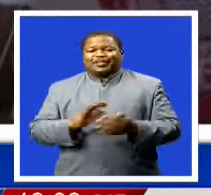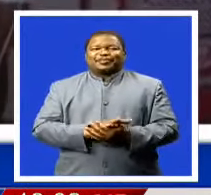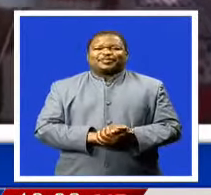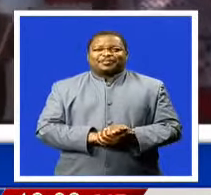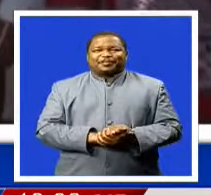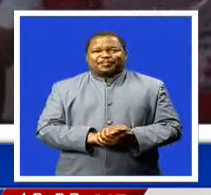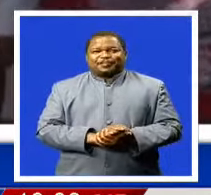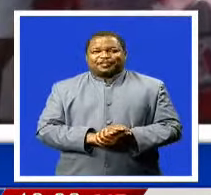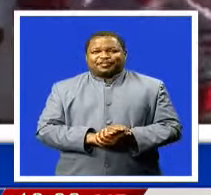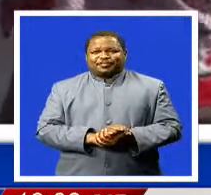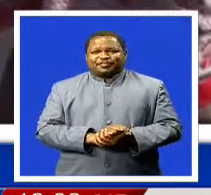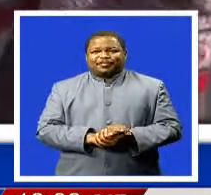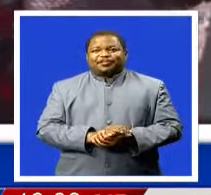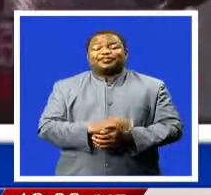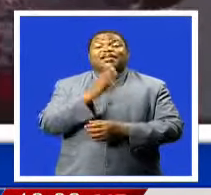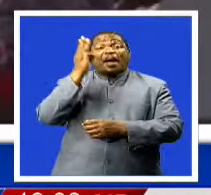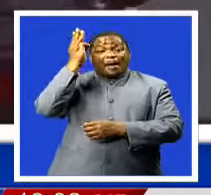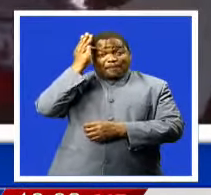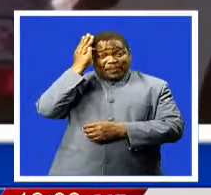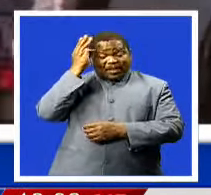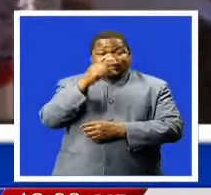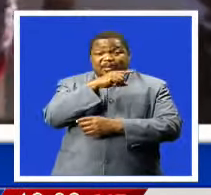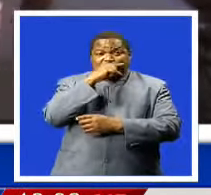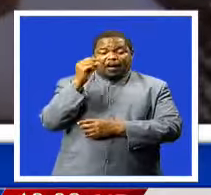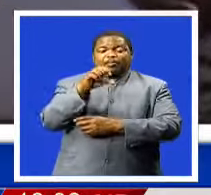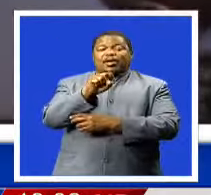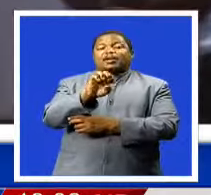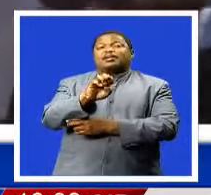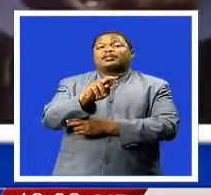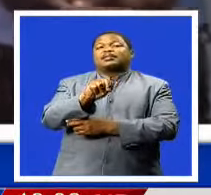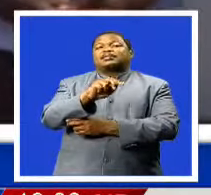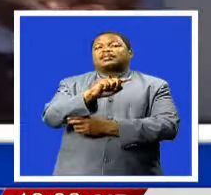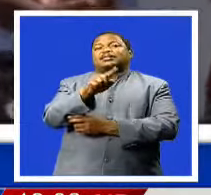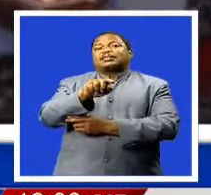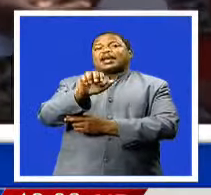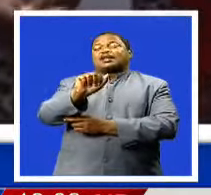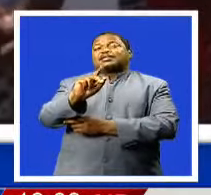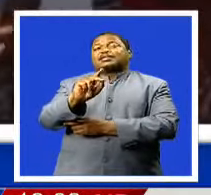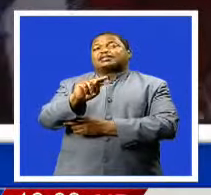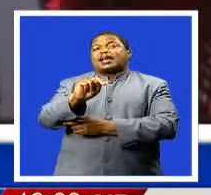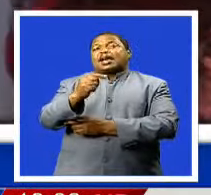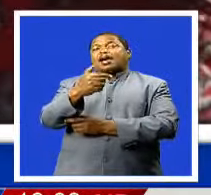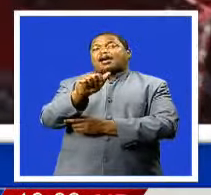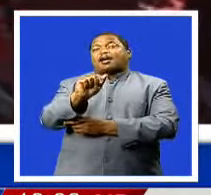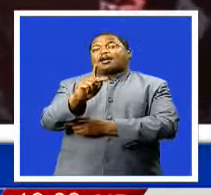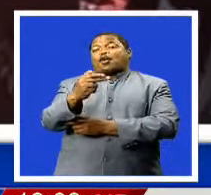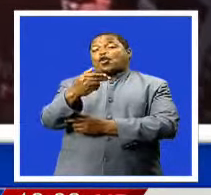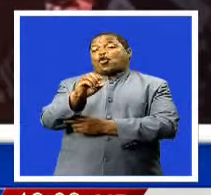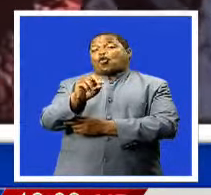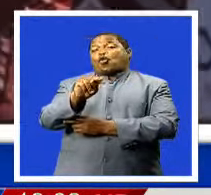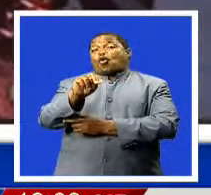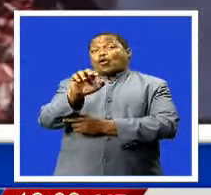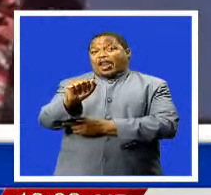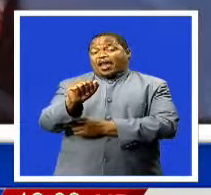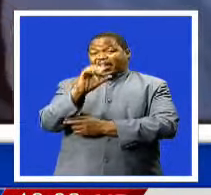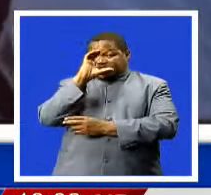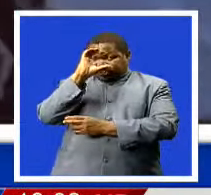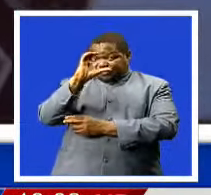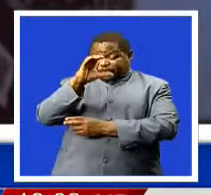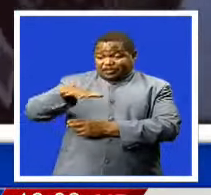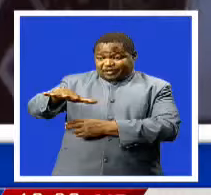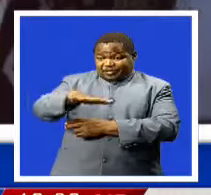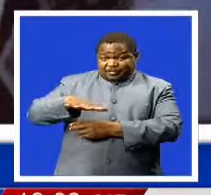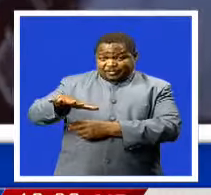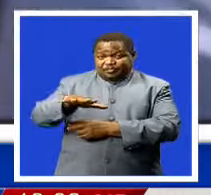Umva nenkosi isenza ngakhona lobuke ummango wasevusweni ubongela izinyane ngekuletha ukuthula